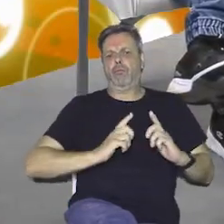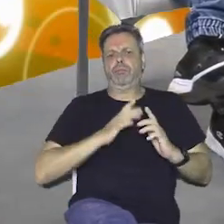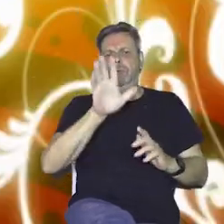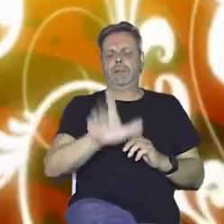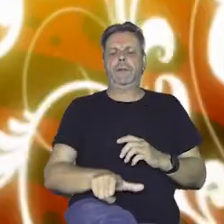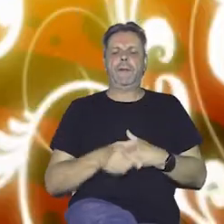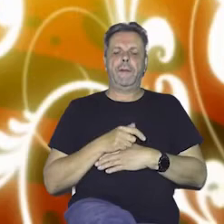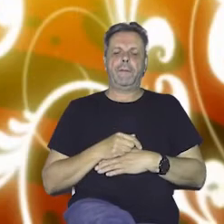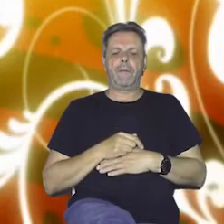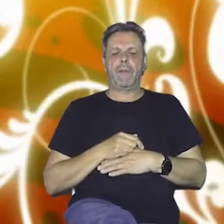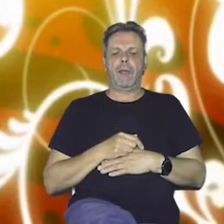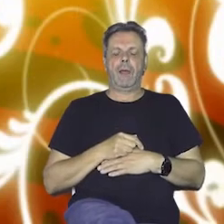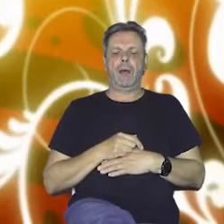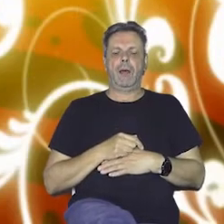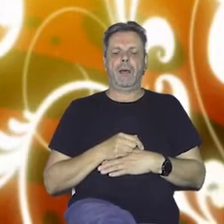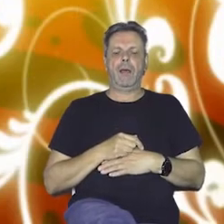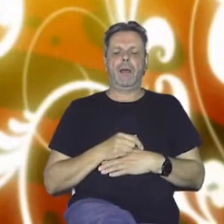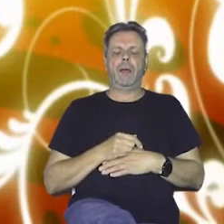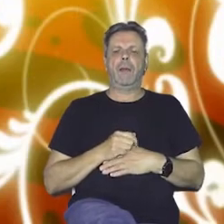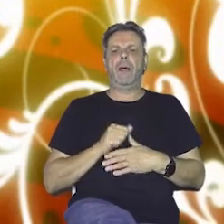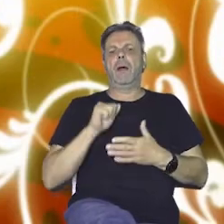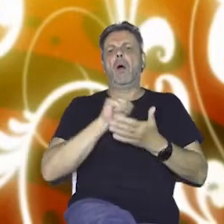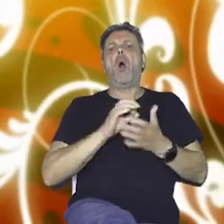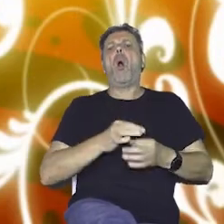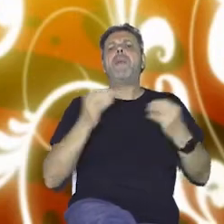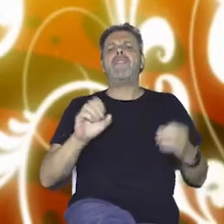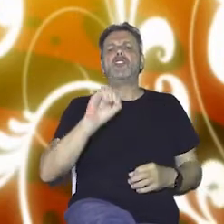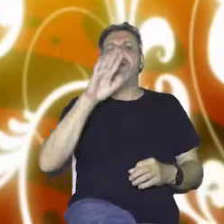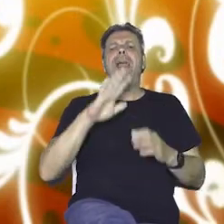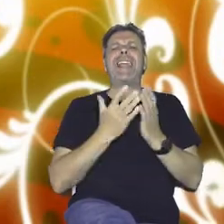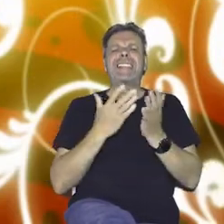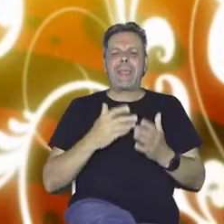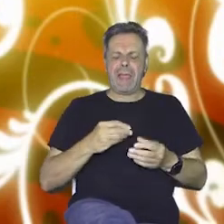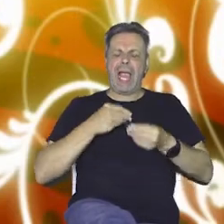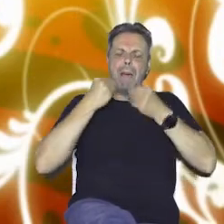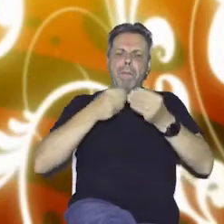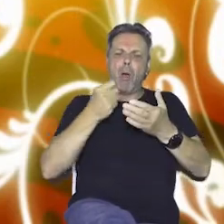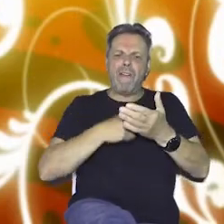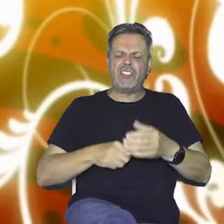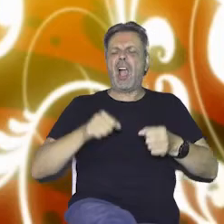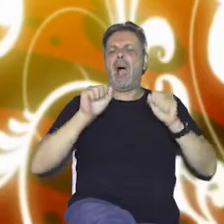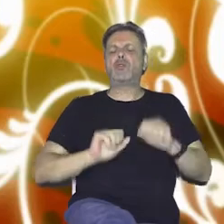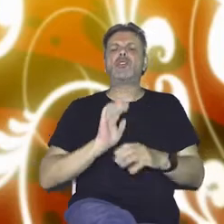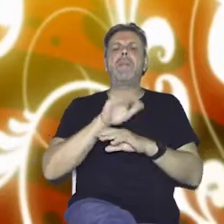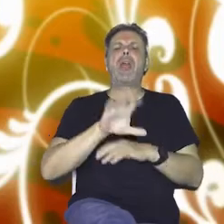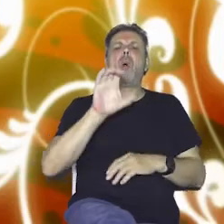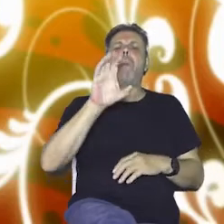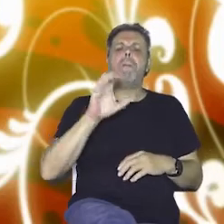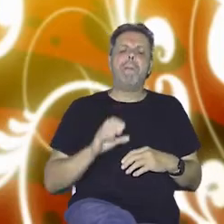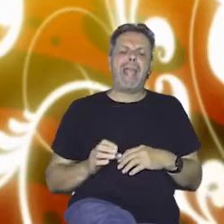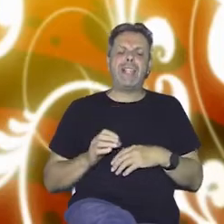Sonja. Može, evo. Objavio si 15 knjiga poezije i autor si preko 500